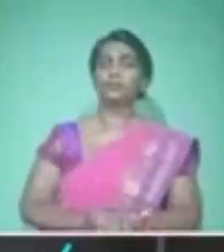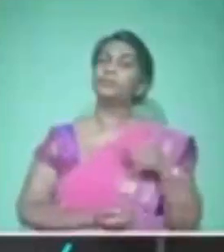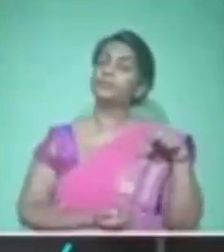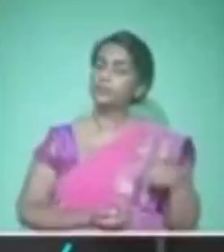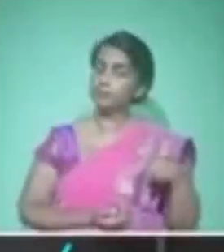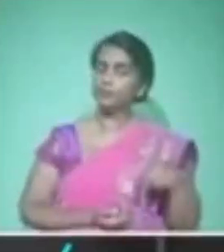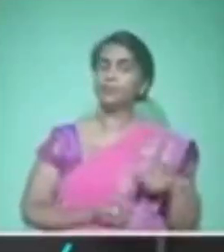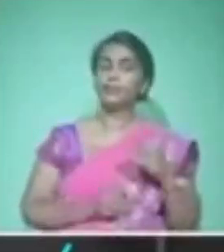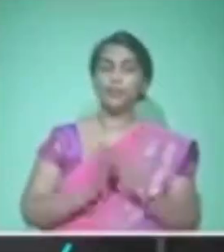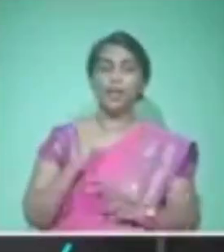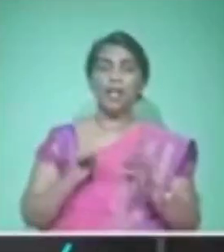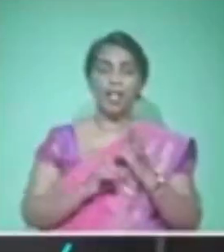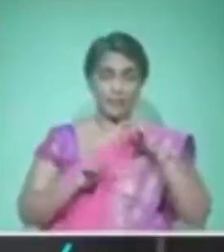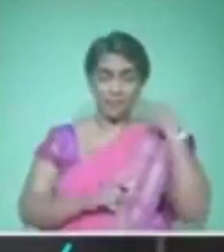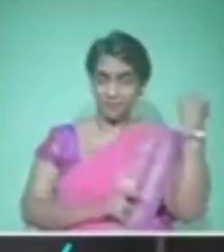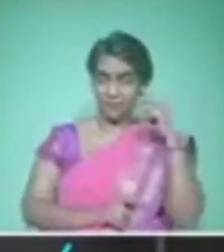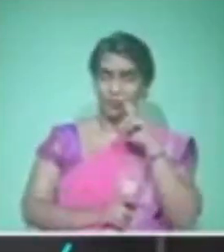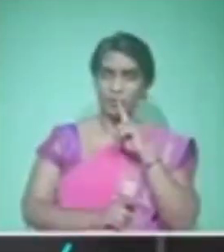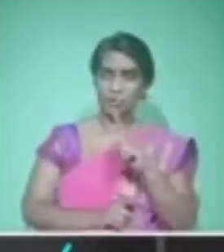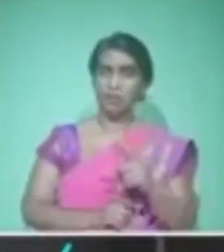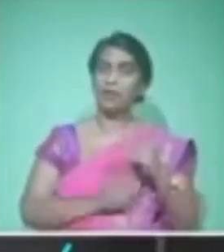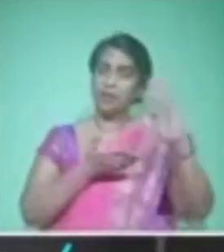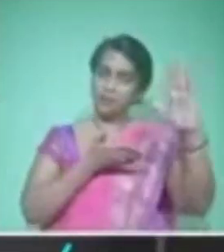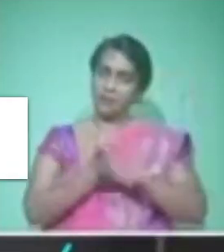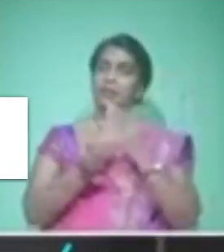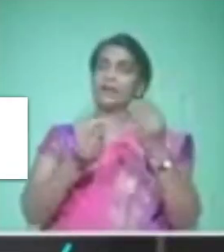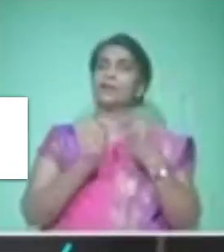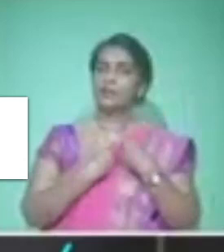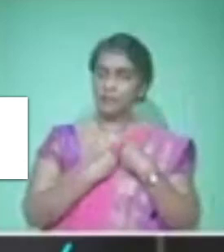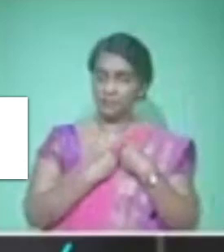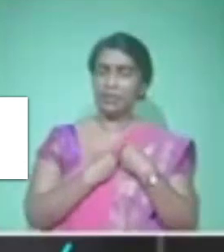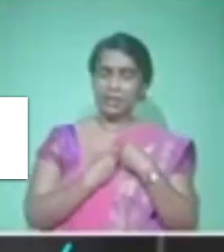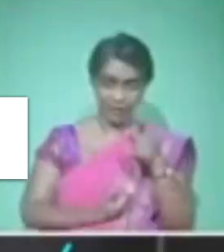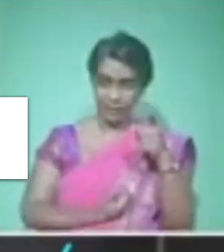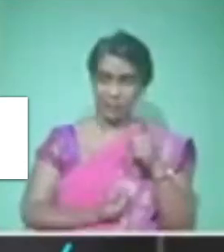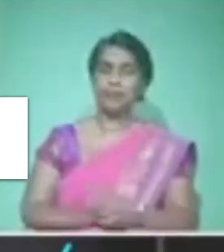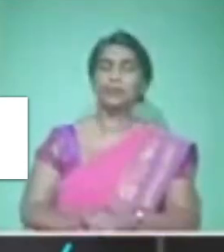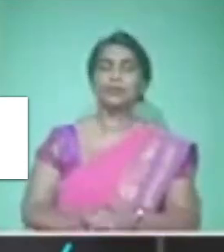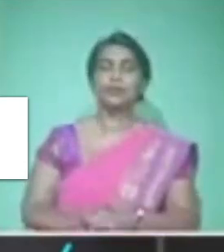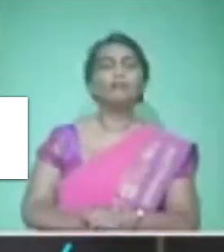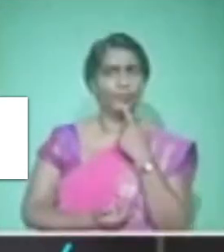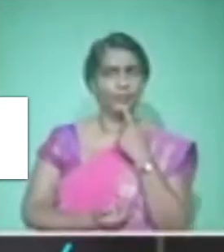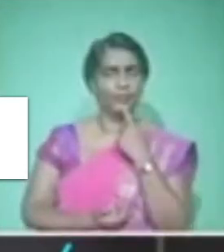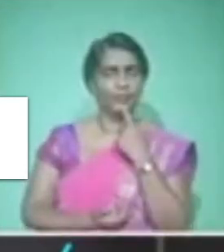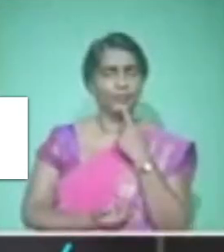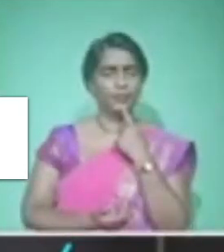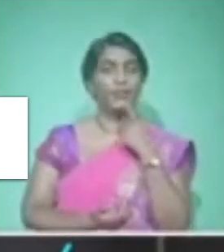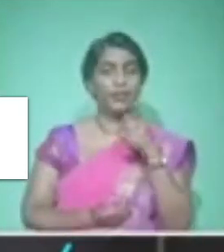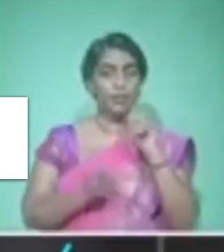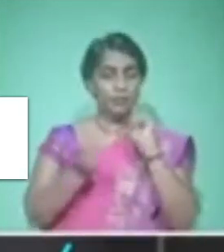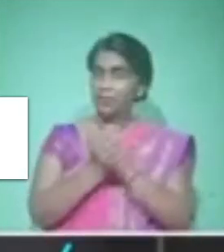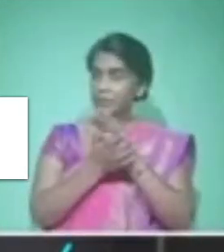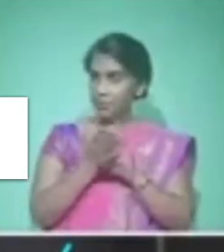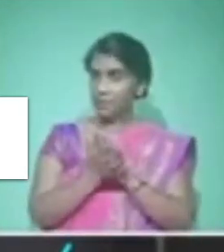අද ඇමතිතුමා කතා කරනකොට කිව්වා සහයෝගය දෙන්න කියලා ඉලිමක් කළා. ඔව් අපි මේ